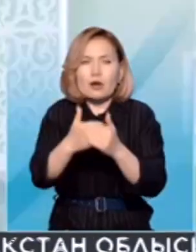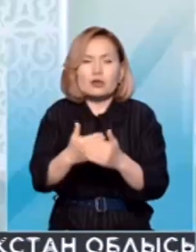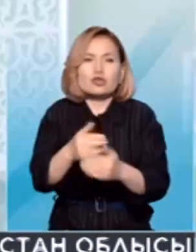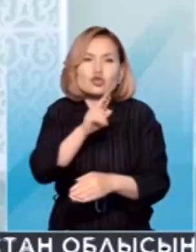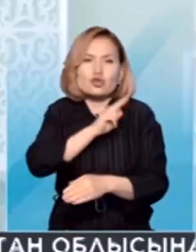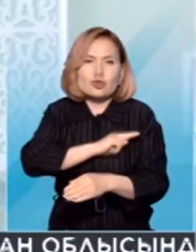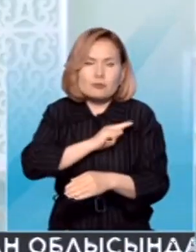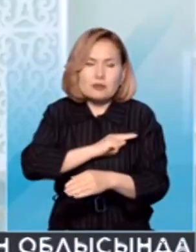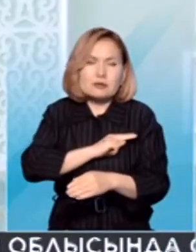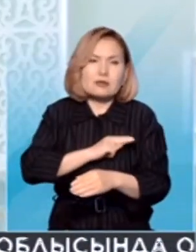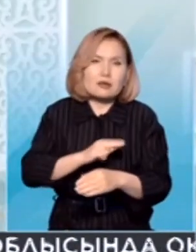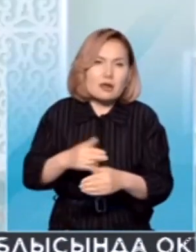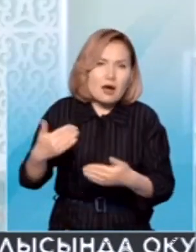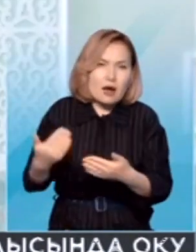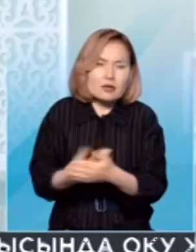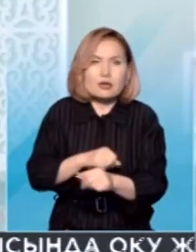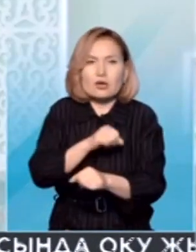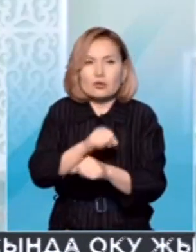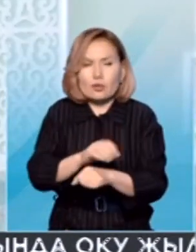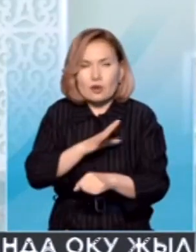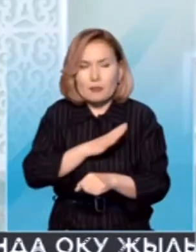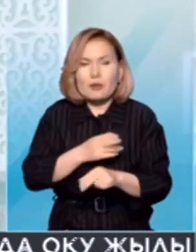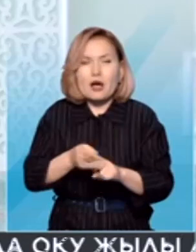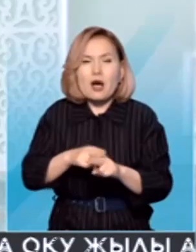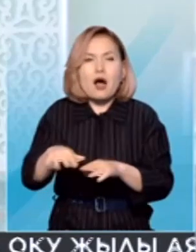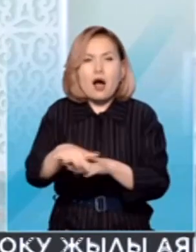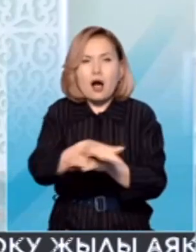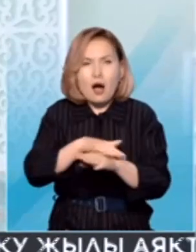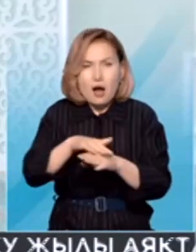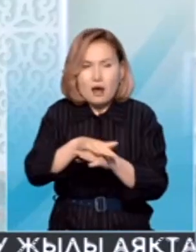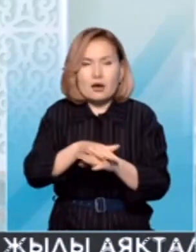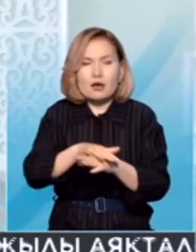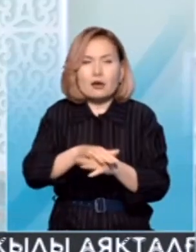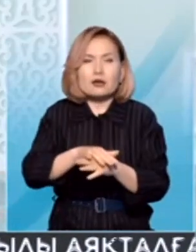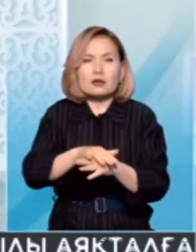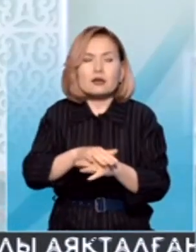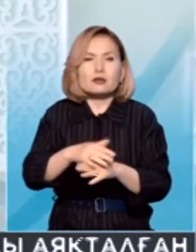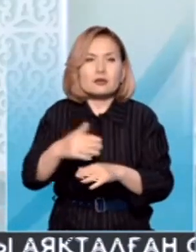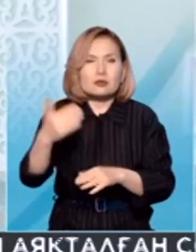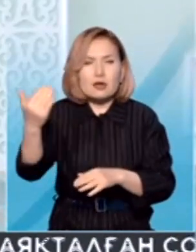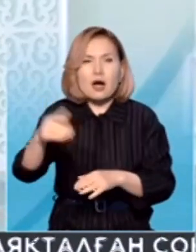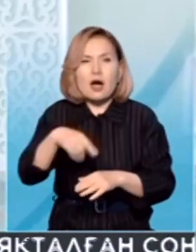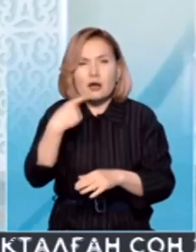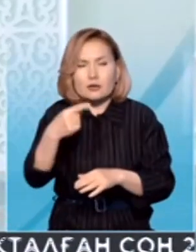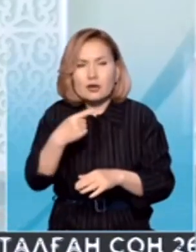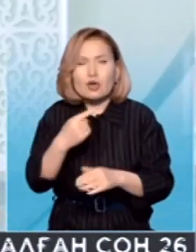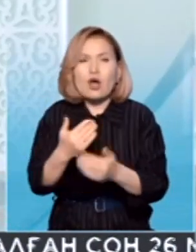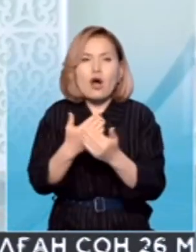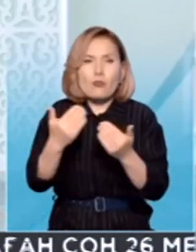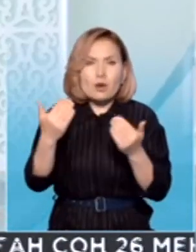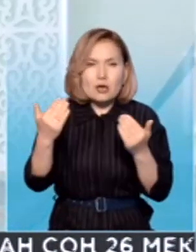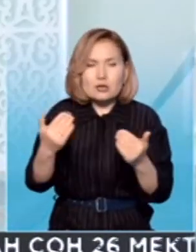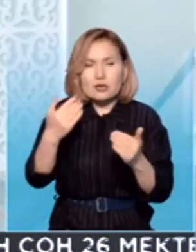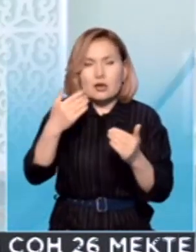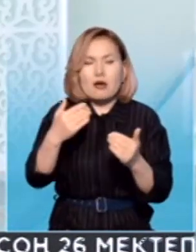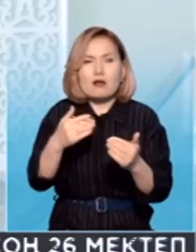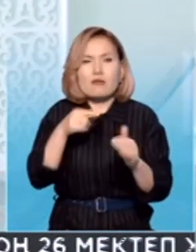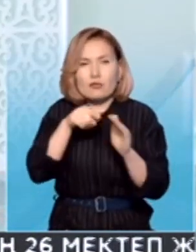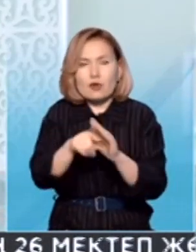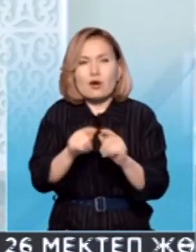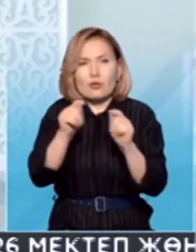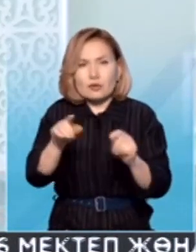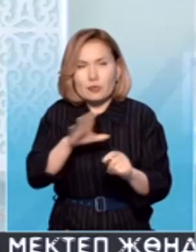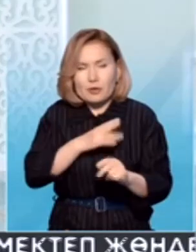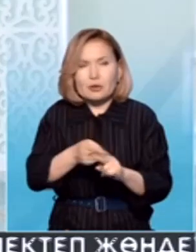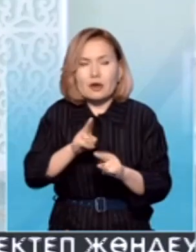тоқтатты. Одан кейін енді біраз енді халықтың аузында бұл мұражай болады деді. Құжат ретінде мұражай болып та тұрды. Сосын енді Алланың